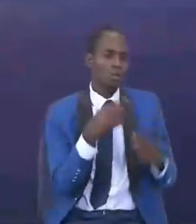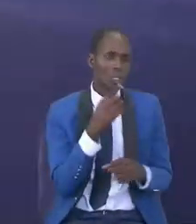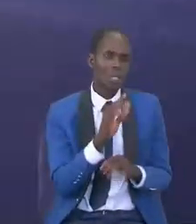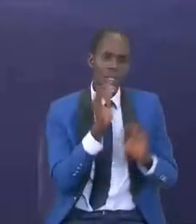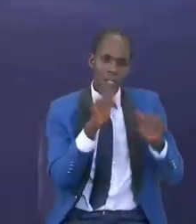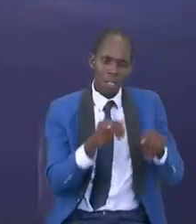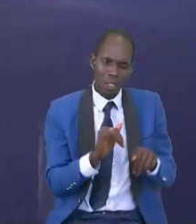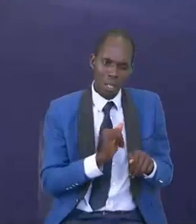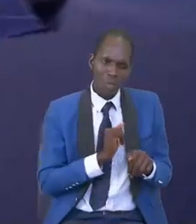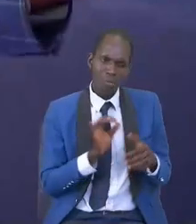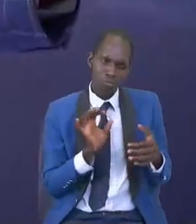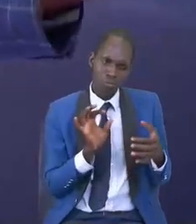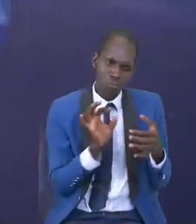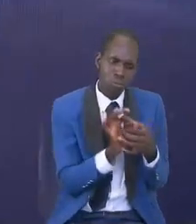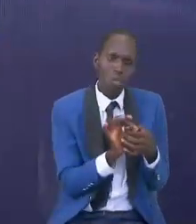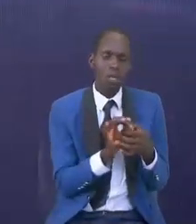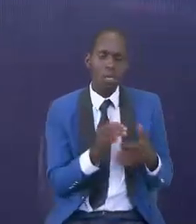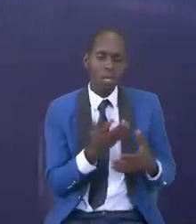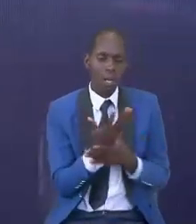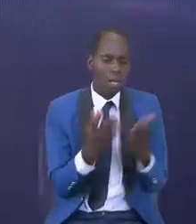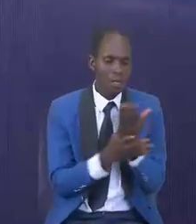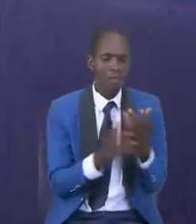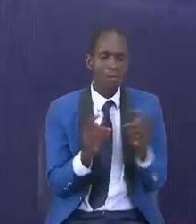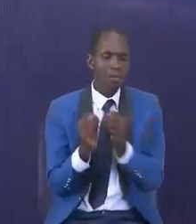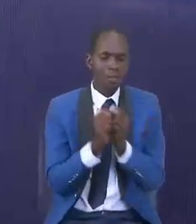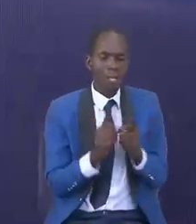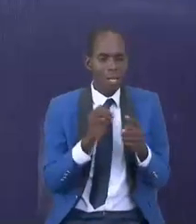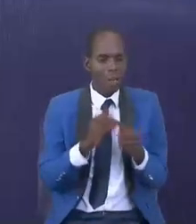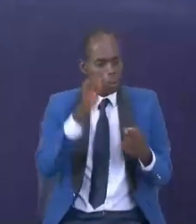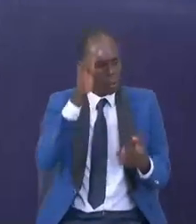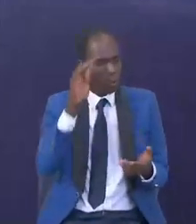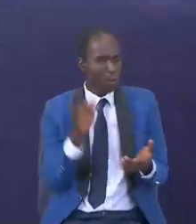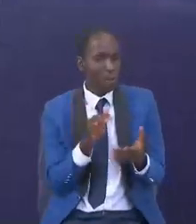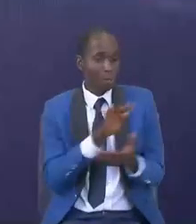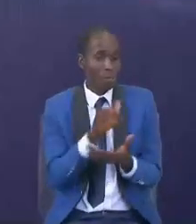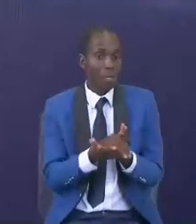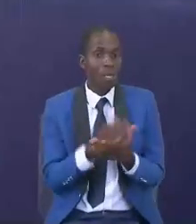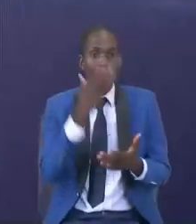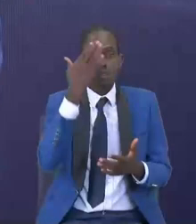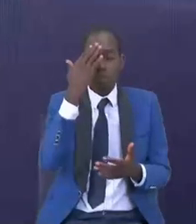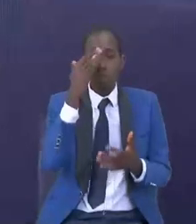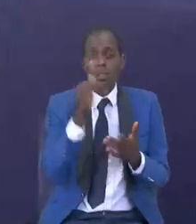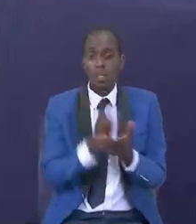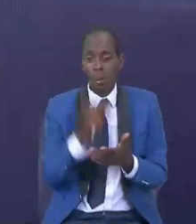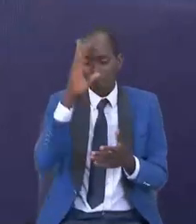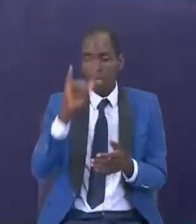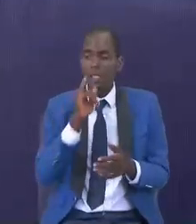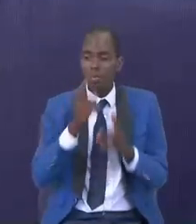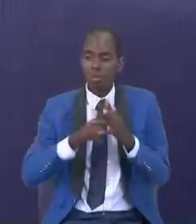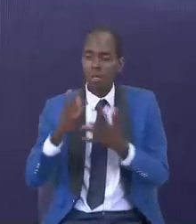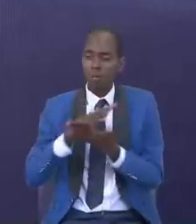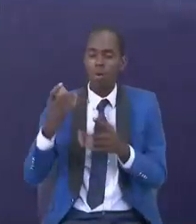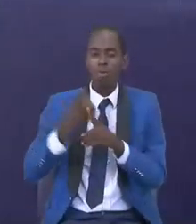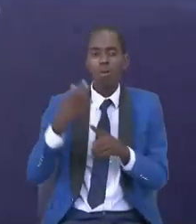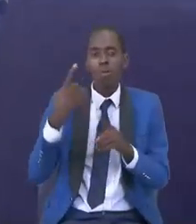vous savez, est-ce qu'on peut se mettre ensemble dans le mariage? Et tu ne sais même pas qu'il est en train de fuir la volonté de